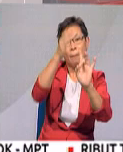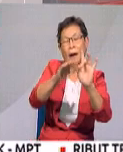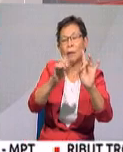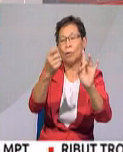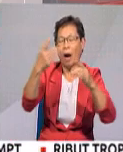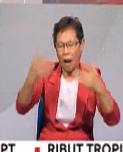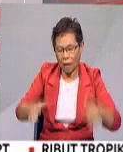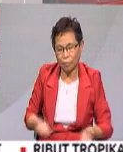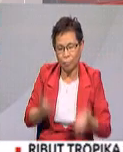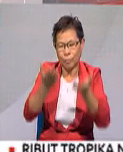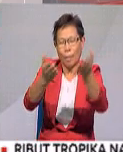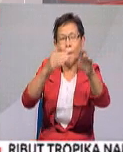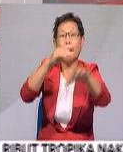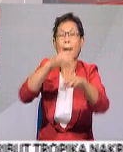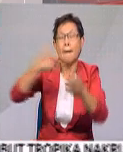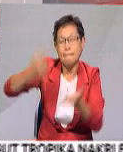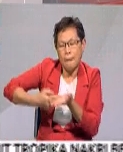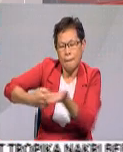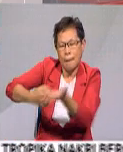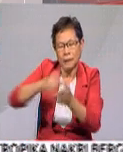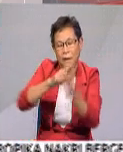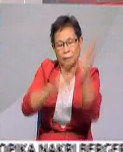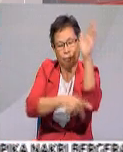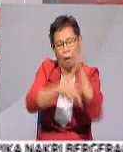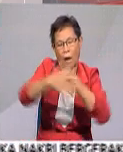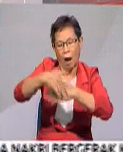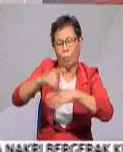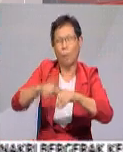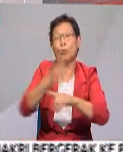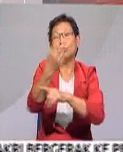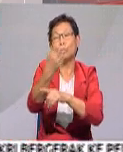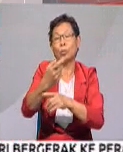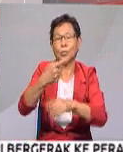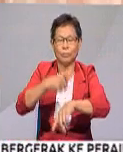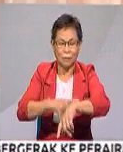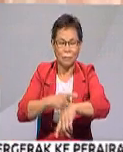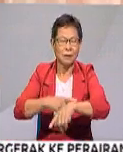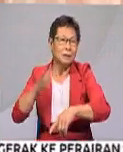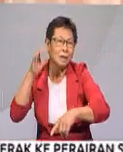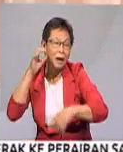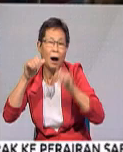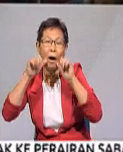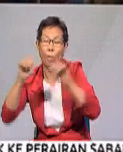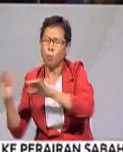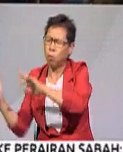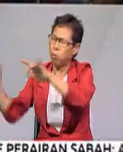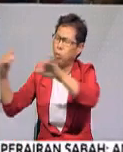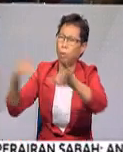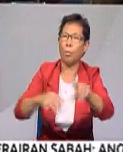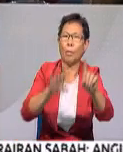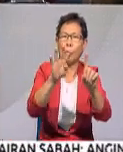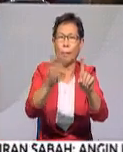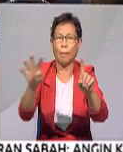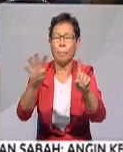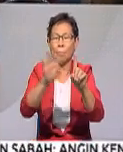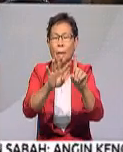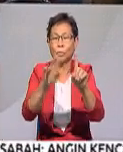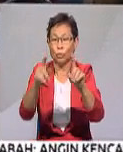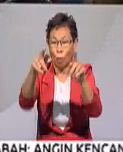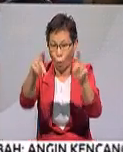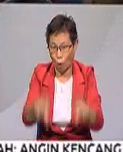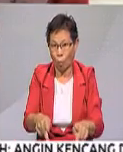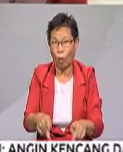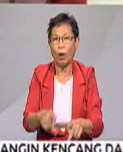dibentangkan pada sesi Dewan Rakyat awal Disember depan. Sesi pendengaran awam ini dihadiri 141 orang